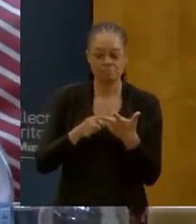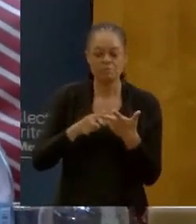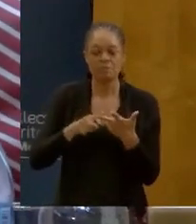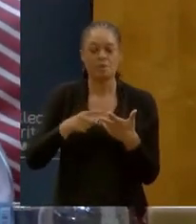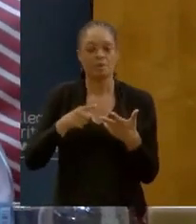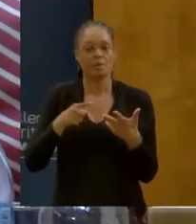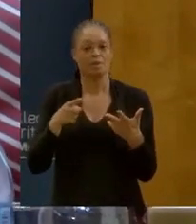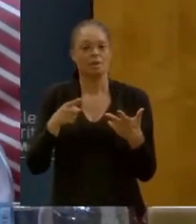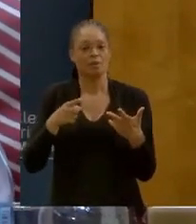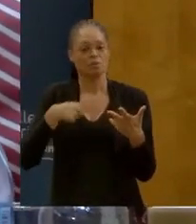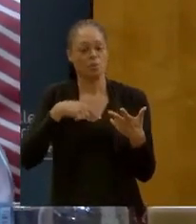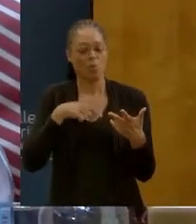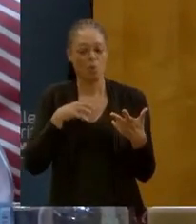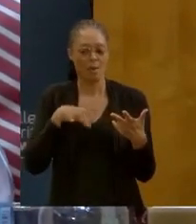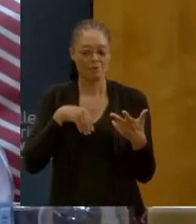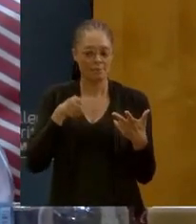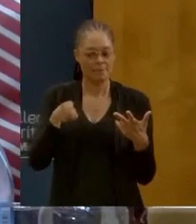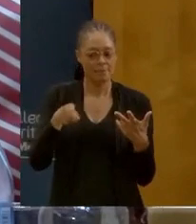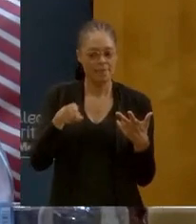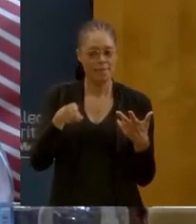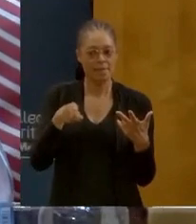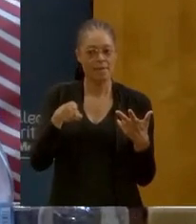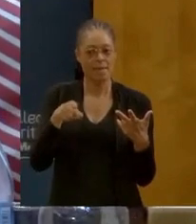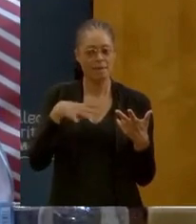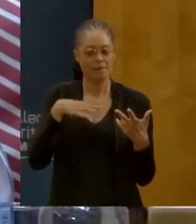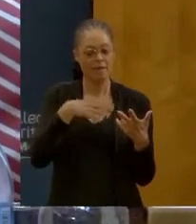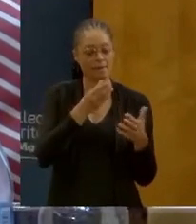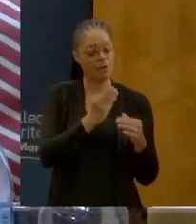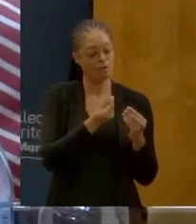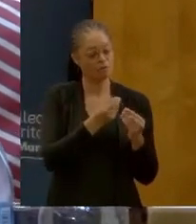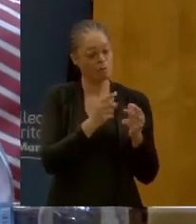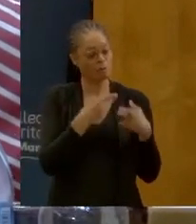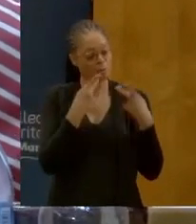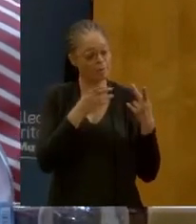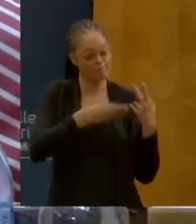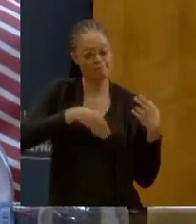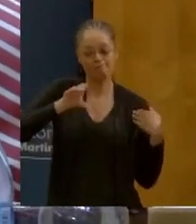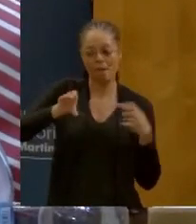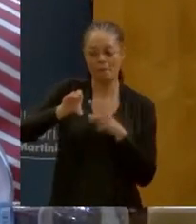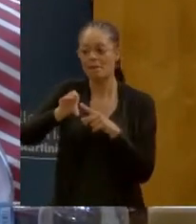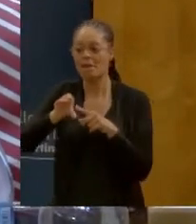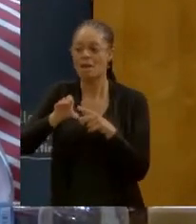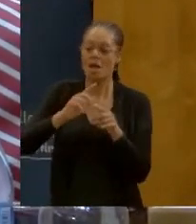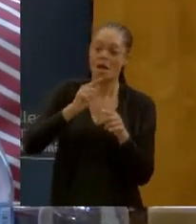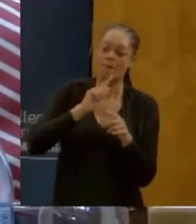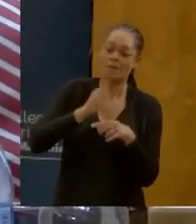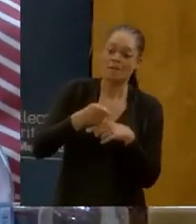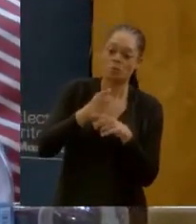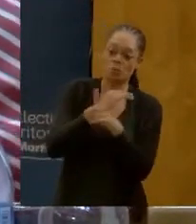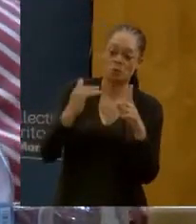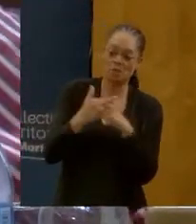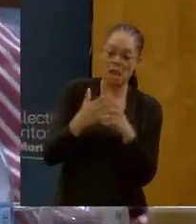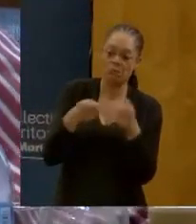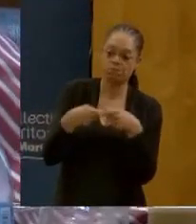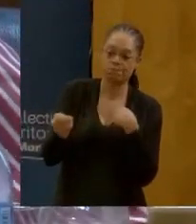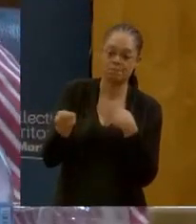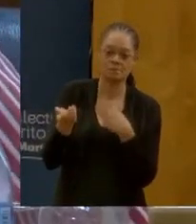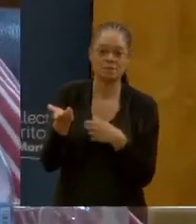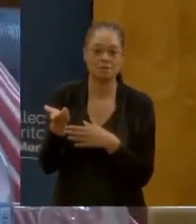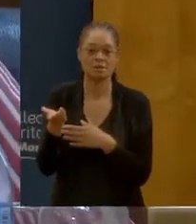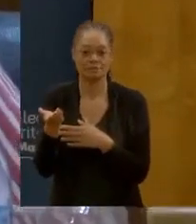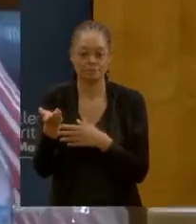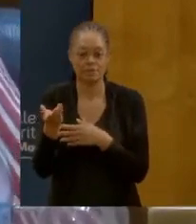fait que l'on paye avec des fonds publics des entreprises qui ne sont pas au jour de leurs obligations. Et vous voyez, la profession elle-même